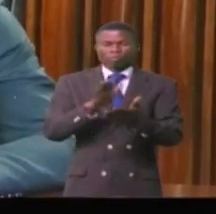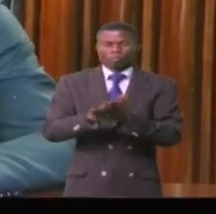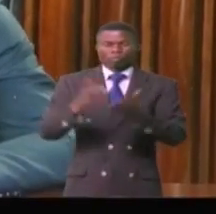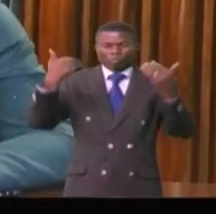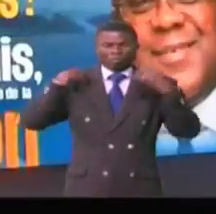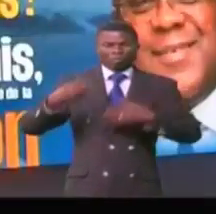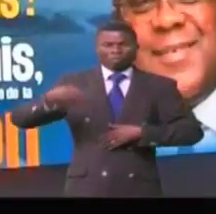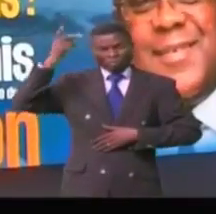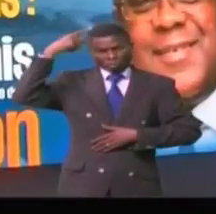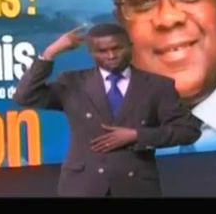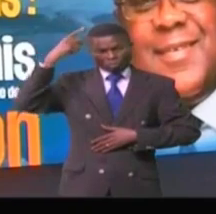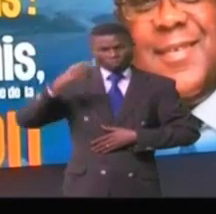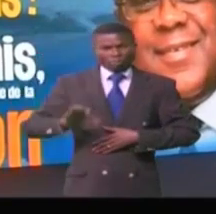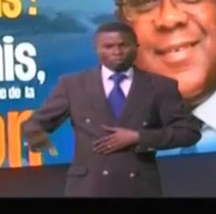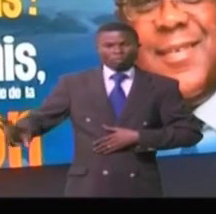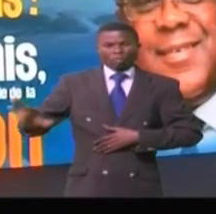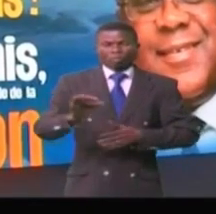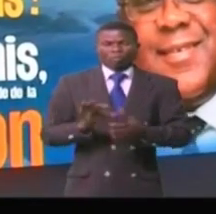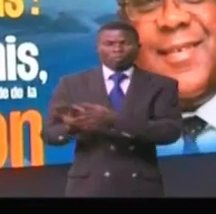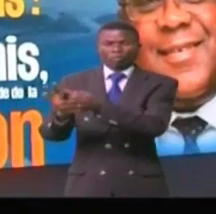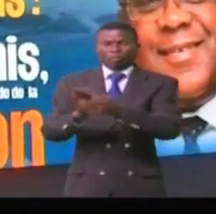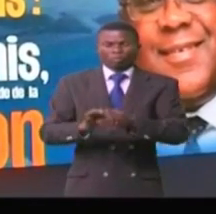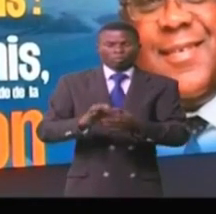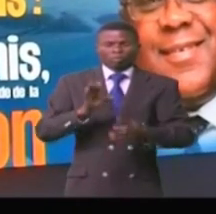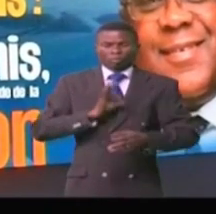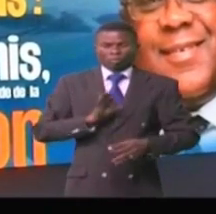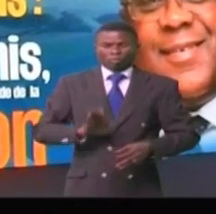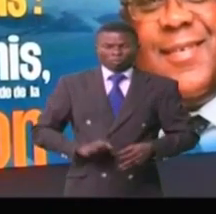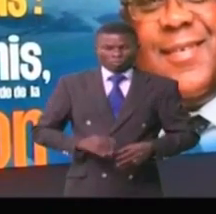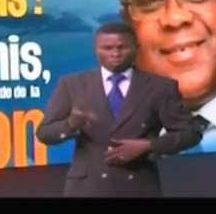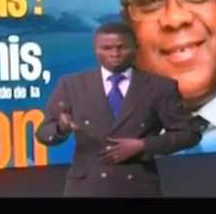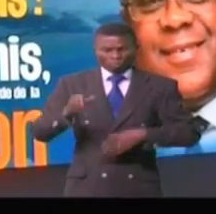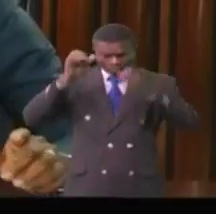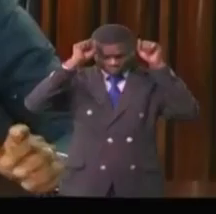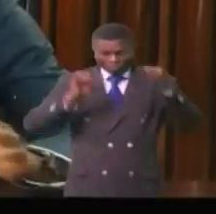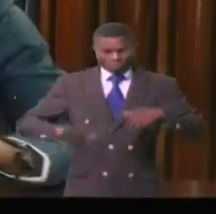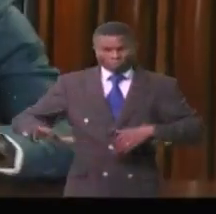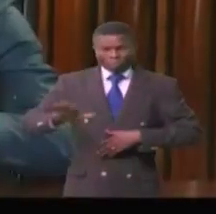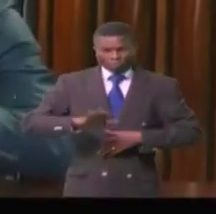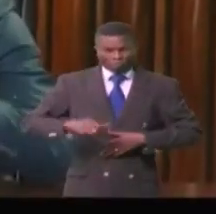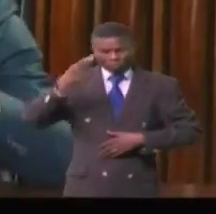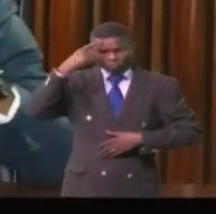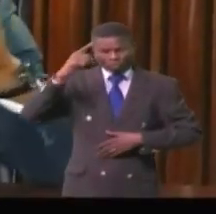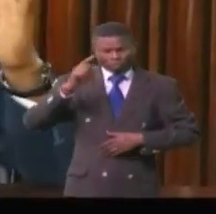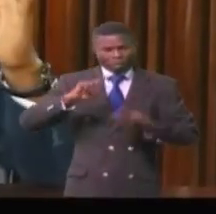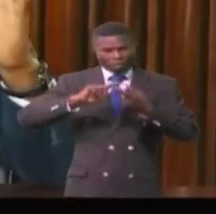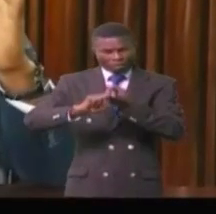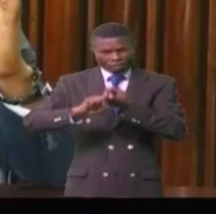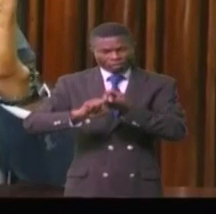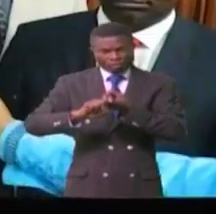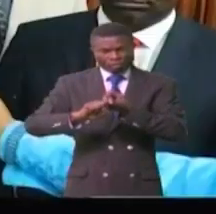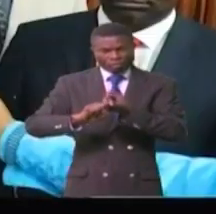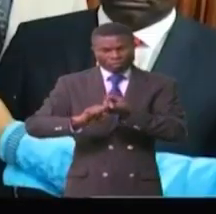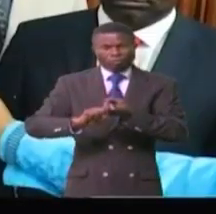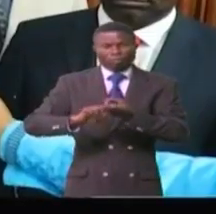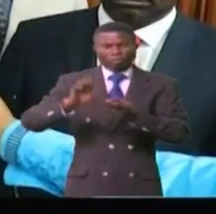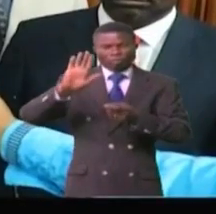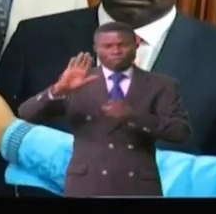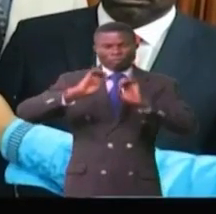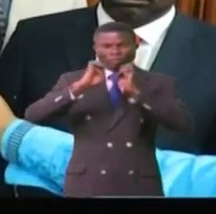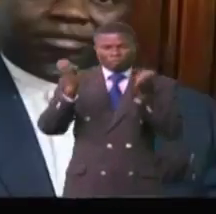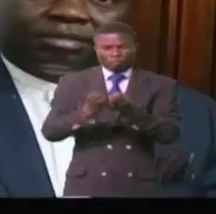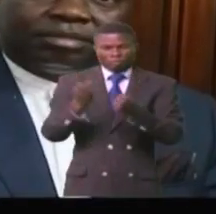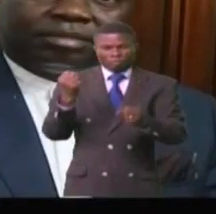autorité politique de l'Union sacrée de la Nation, Félix Antoine Tshisekedi Tshilombo, président de la République, pour la confiance en son équipe dans